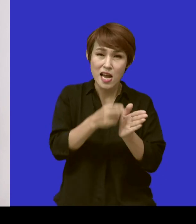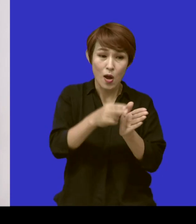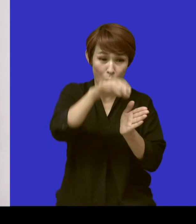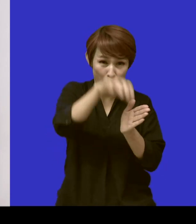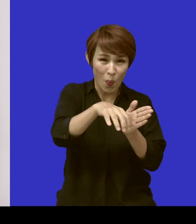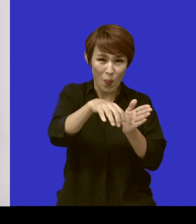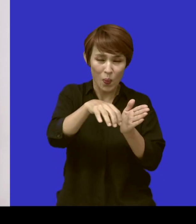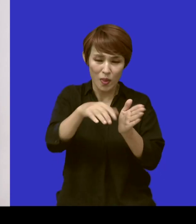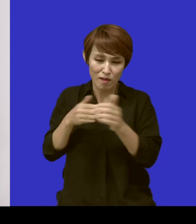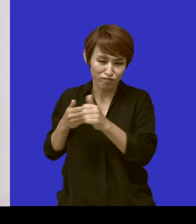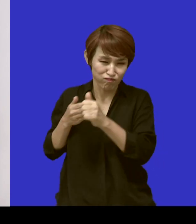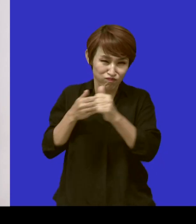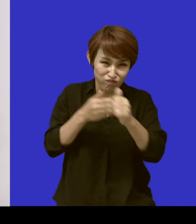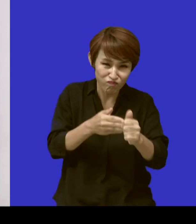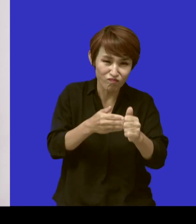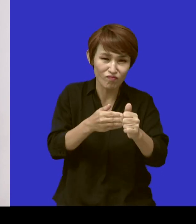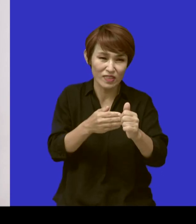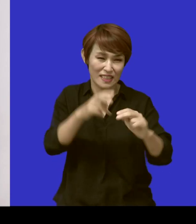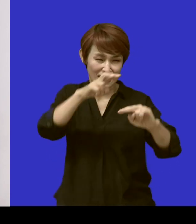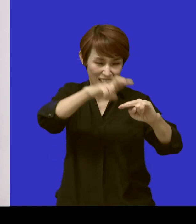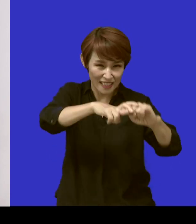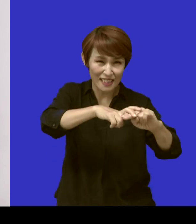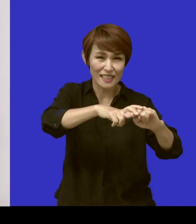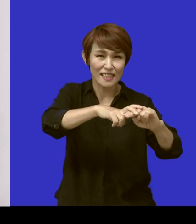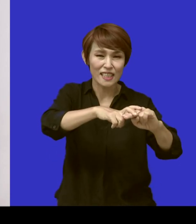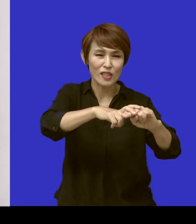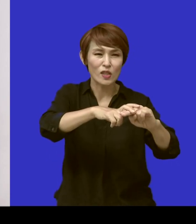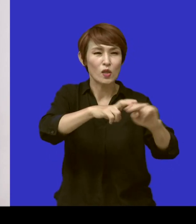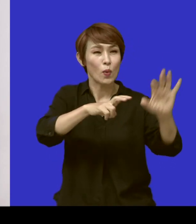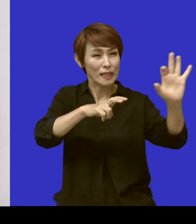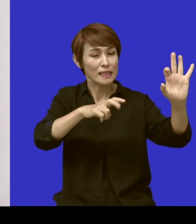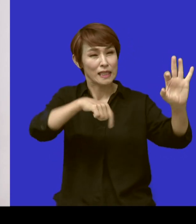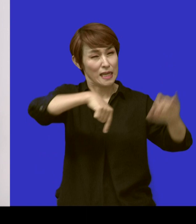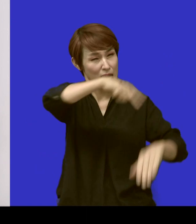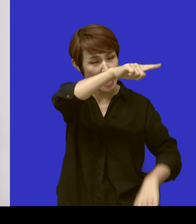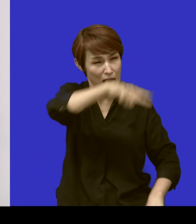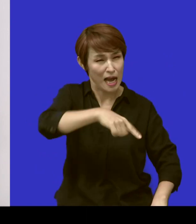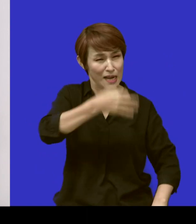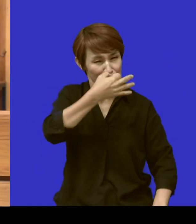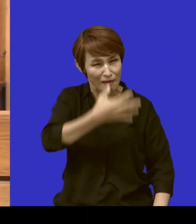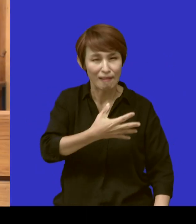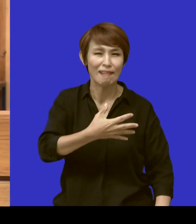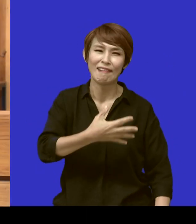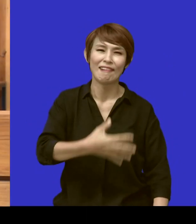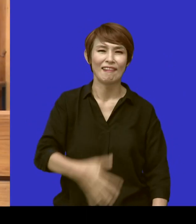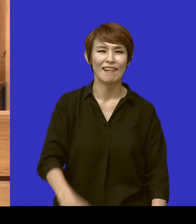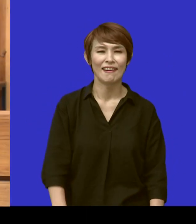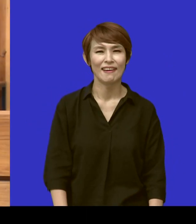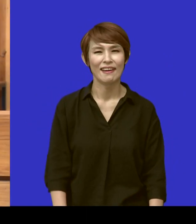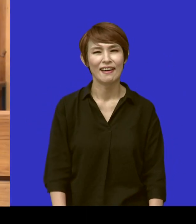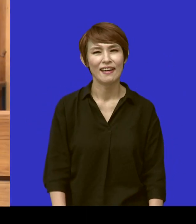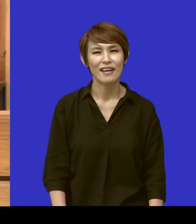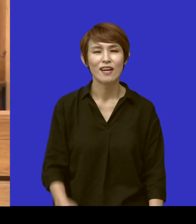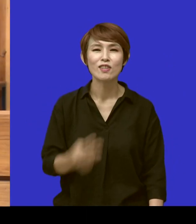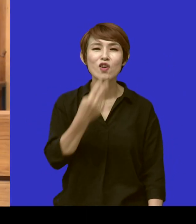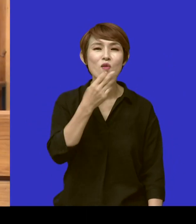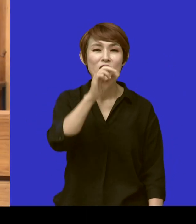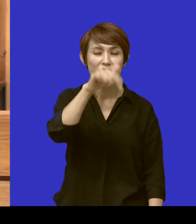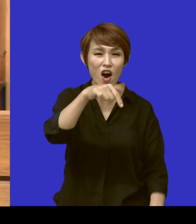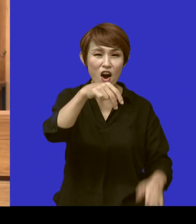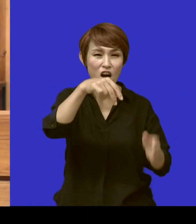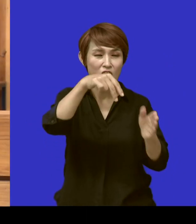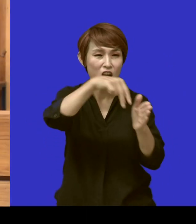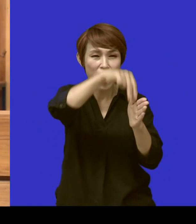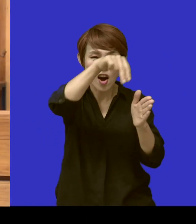기차역까지 또 기차 좌석까지 좌석에서 화장실 한번 갔다 오려면 힘들고 또 서울역에 내리면 맞아.